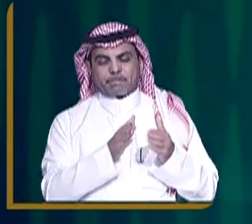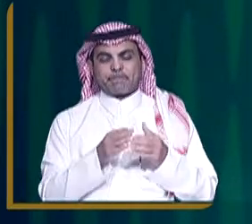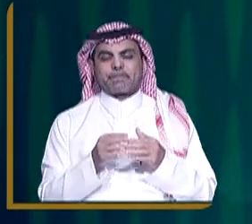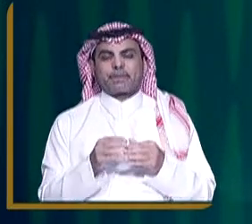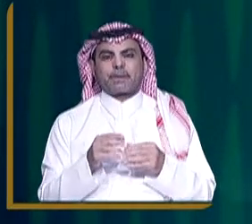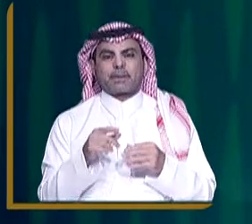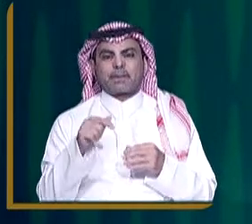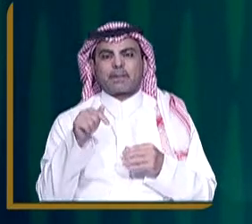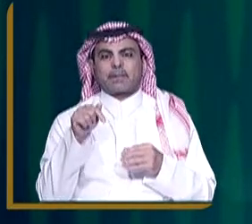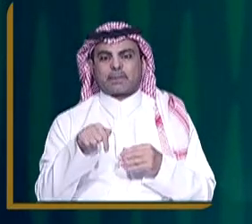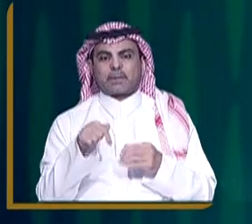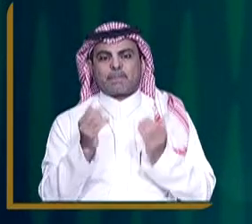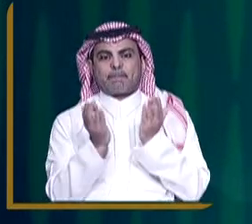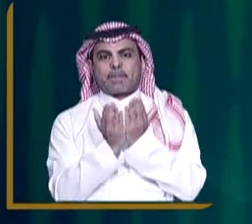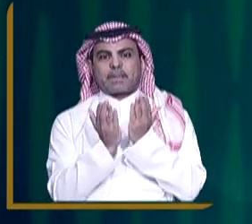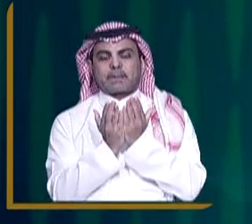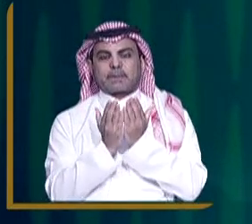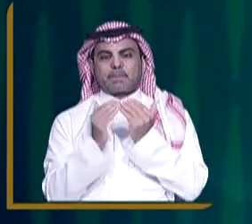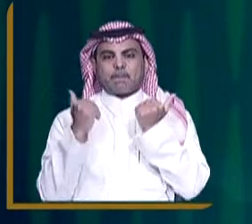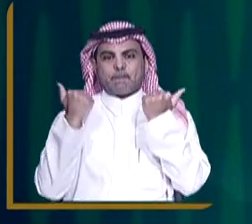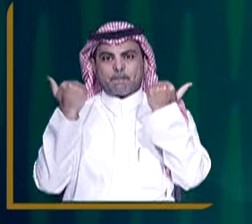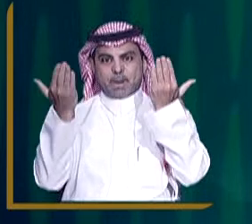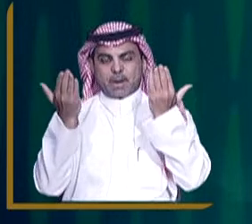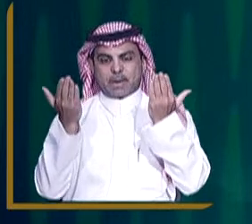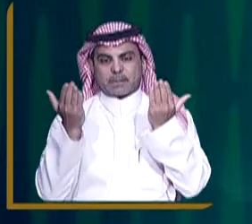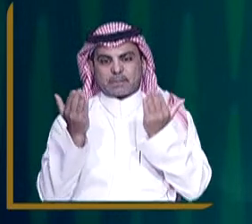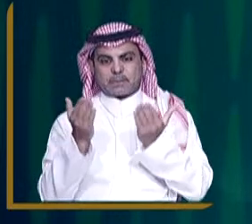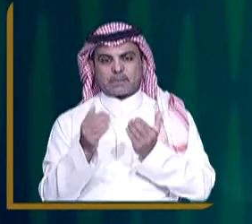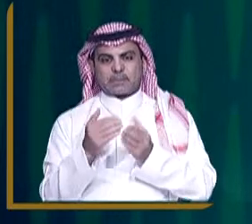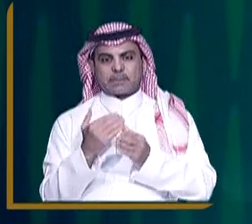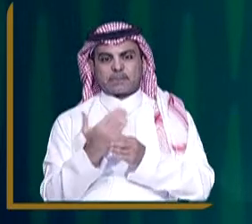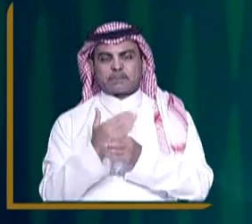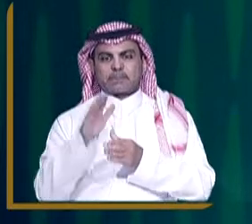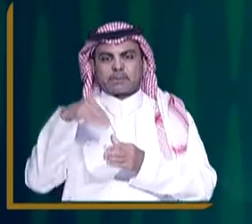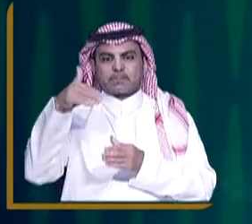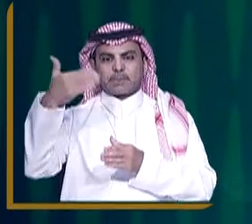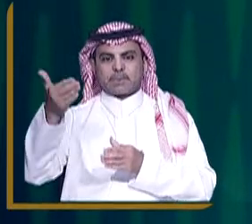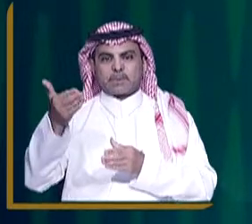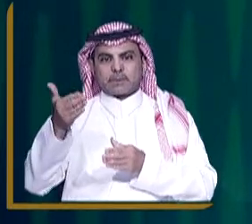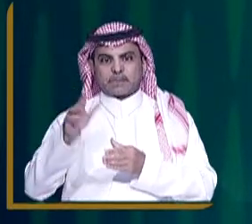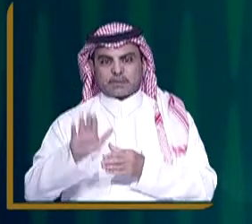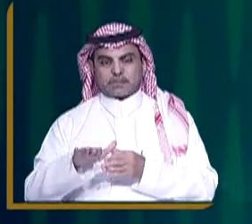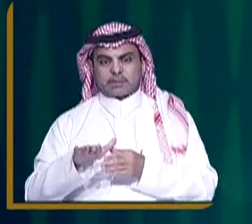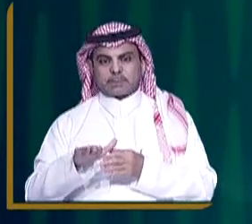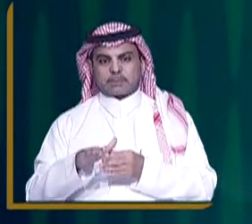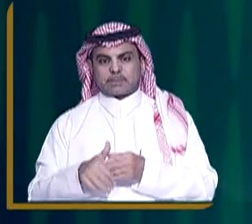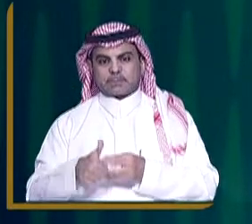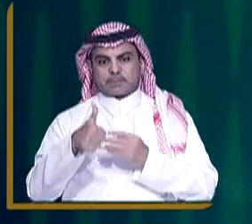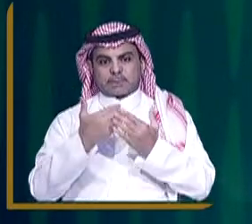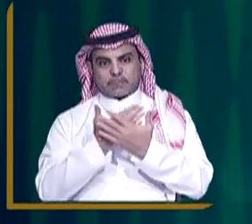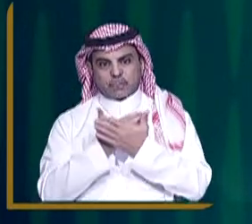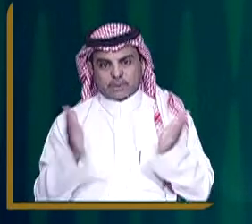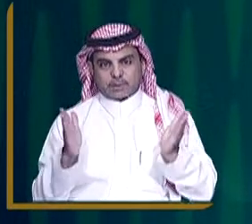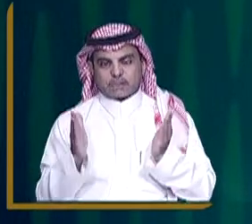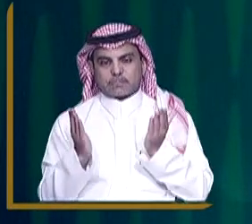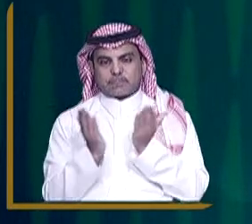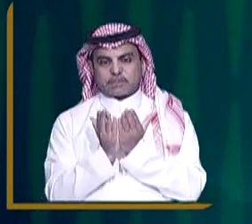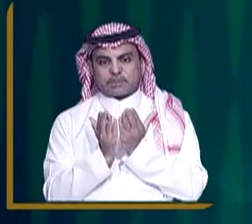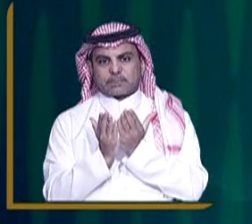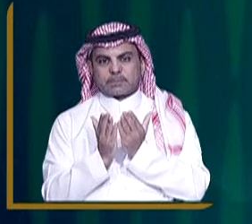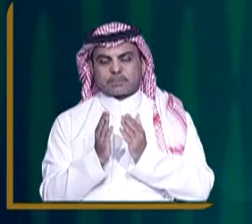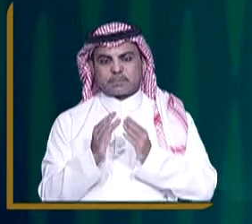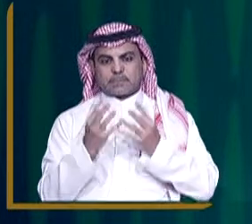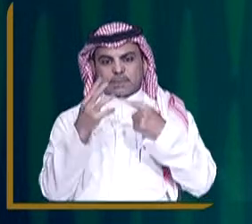بالنسبة للمدارس السعودية في الخارج، ما هو مستقبلها؟ هل سيتم التوسع فيها؟ هل